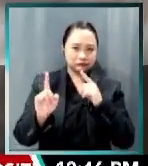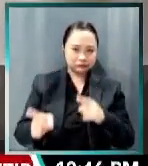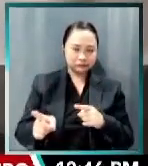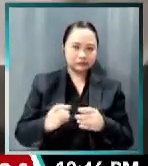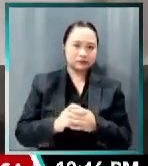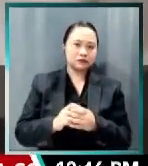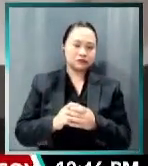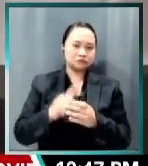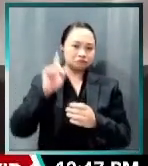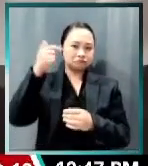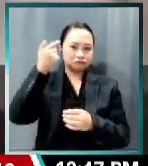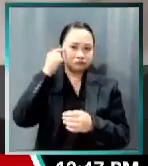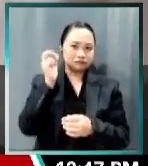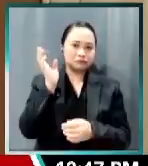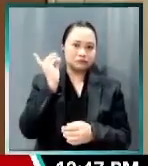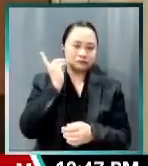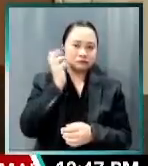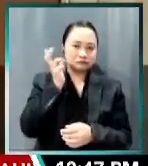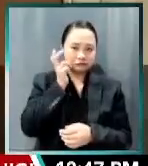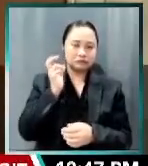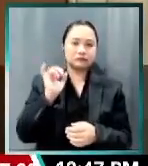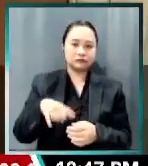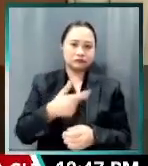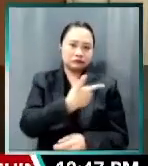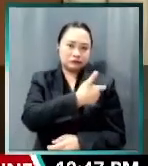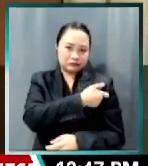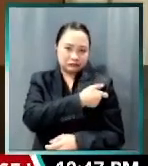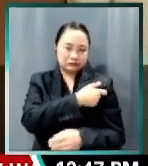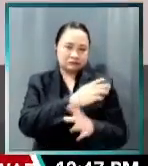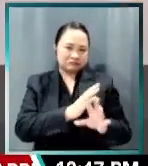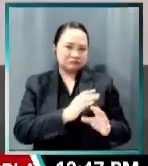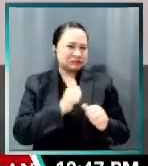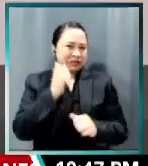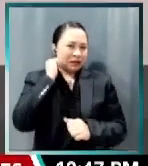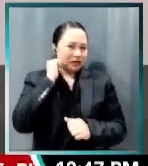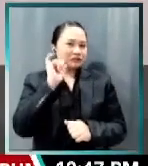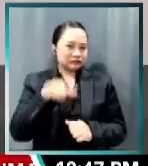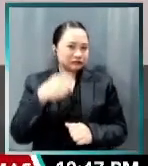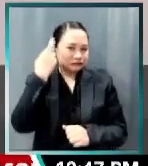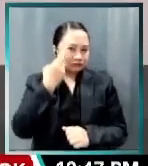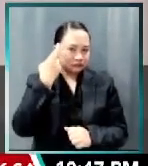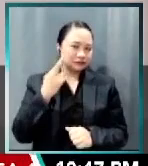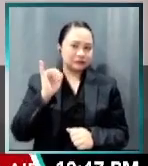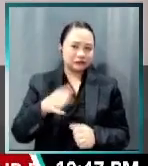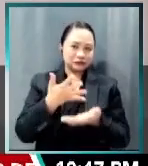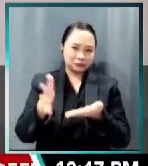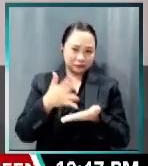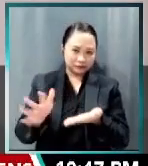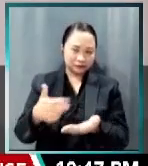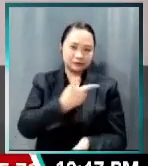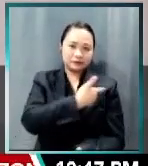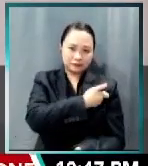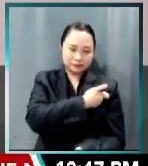Duterte. Sagot naman ng DOH, vaccine hesitancy ang isa sa mga dahilan ng pagkasayang ng mga bakuna. Wala raw